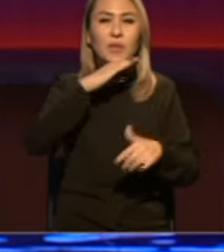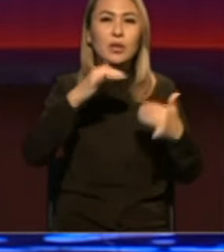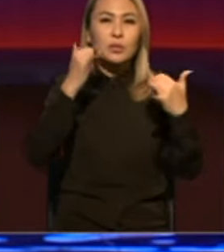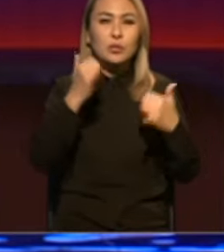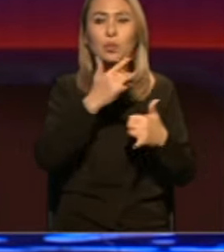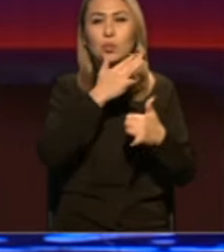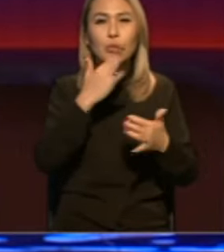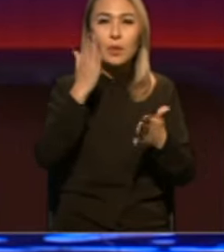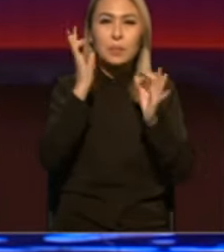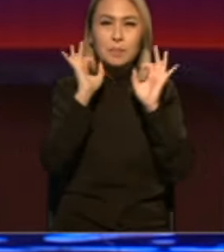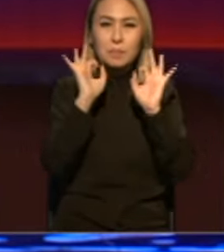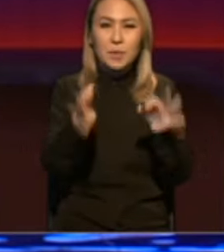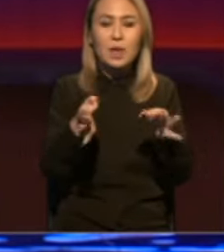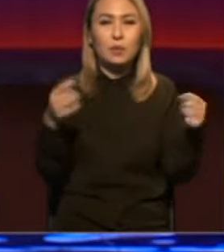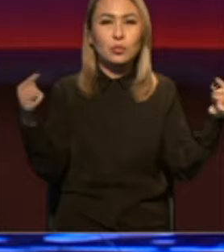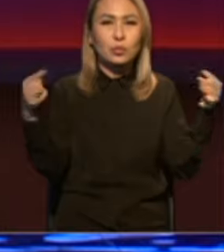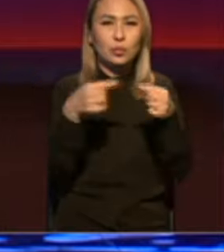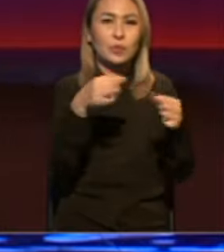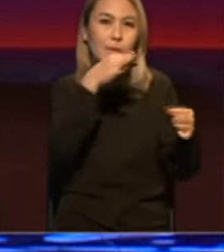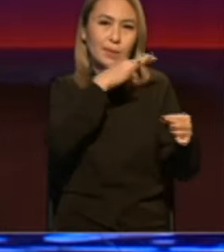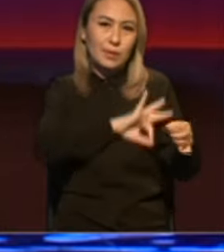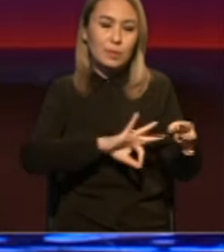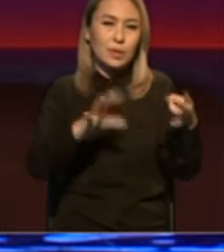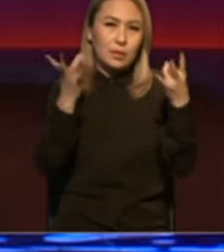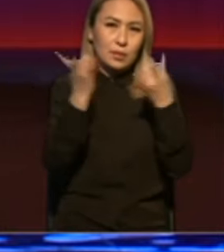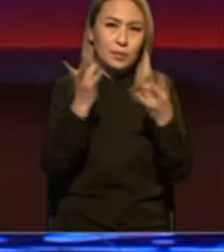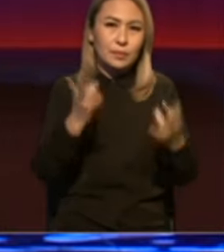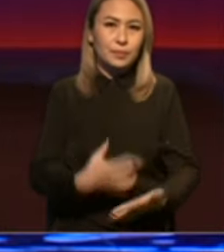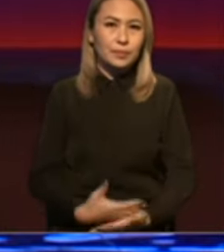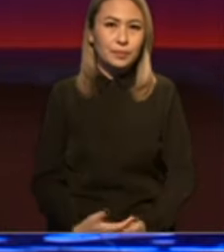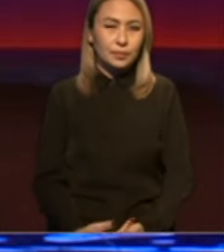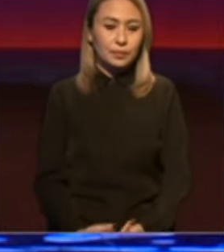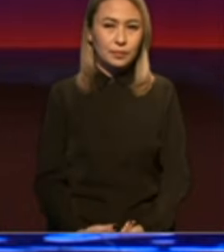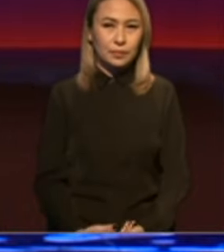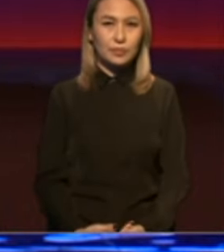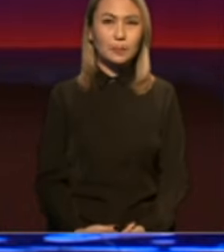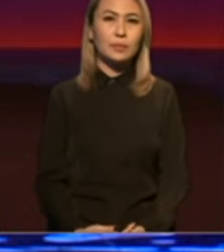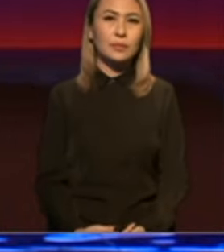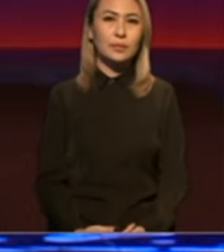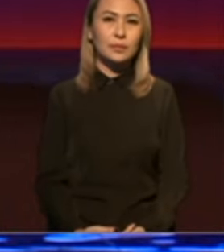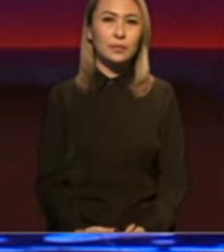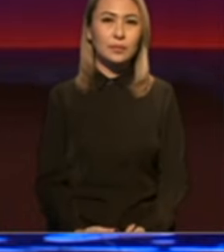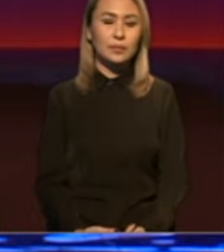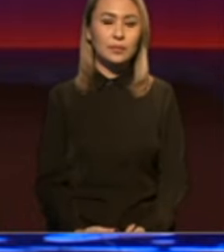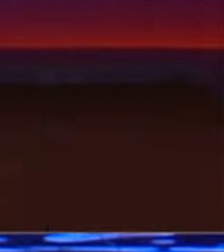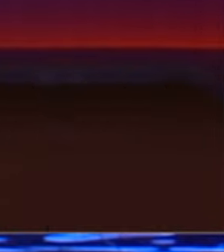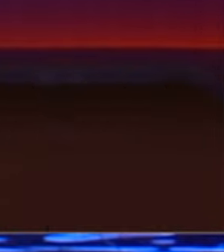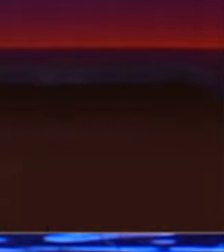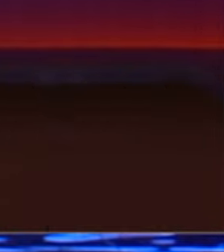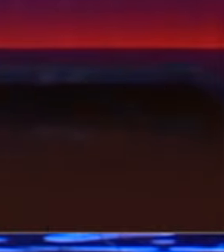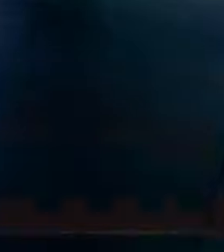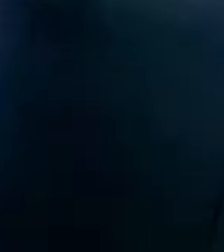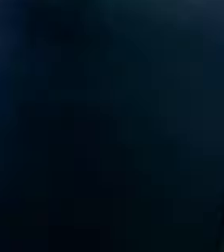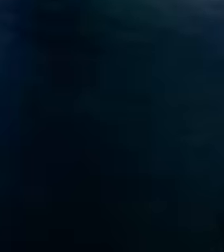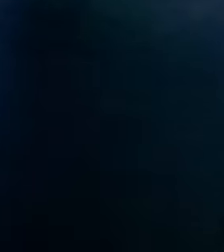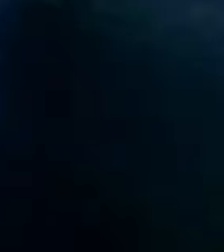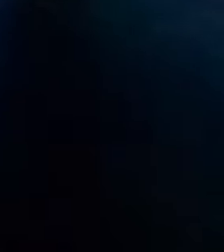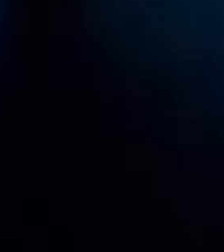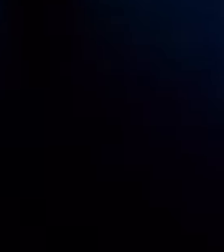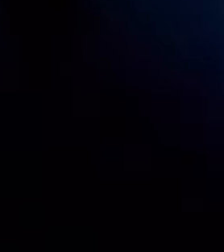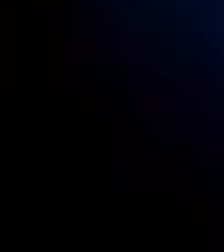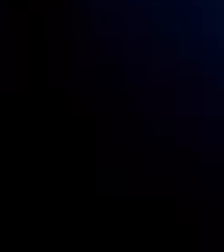барды дұрыс һәм тиімді пайдаланғанымыз игеді. Эфир тізгінін ұстаған Ерқанат Көпжасар. Көп жасайық. Сау болыңыздар.